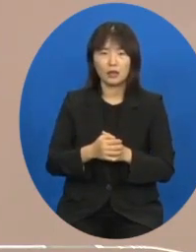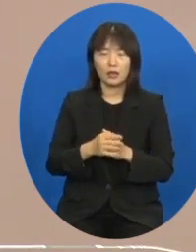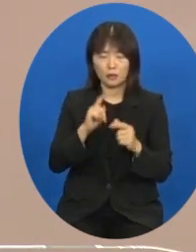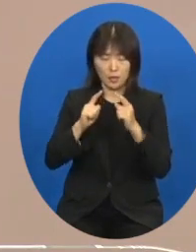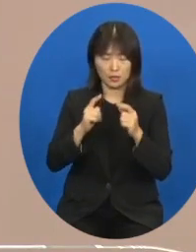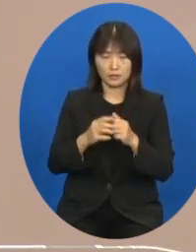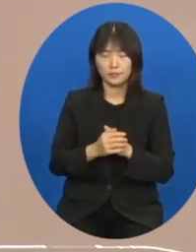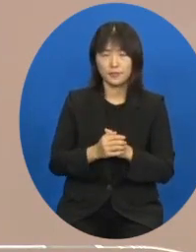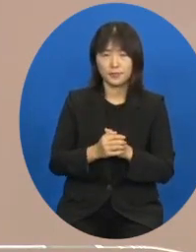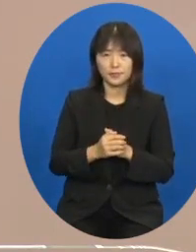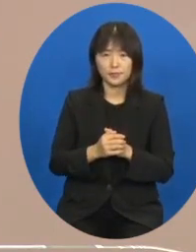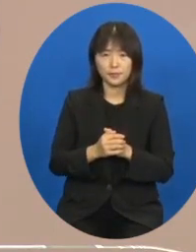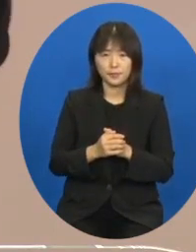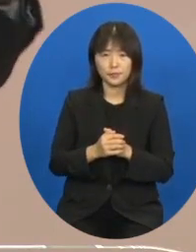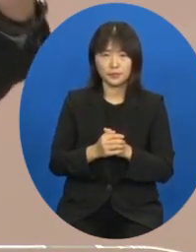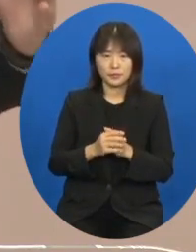말씀하셨어요.